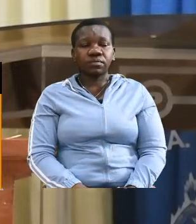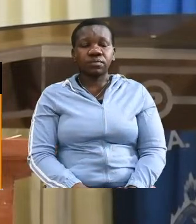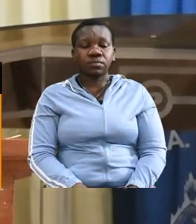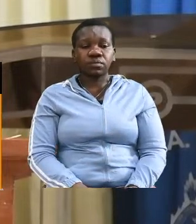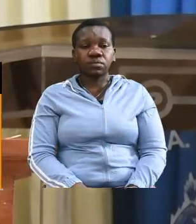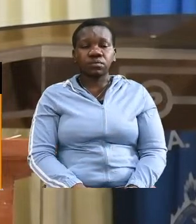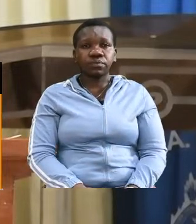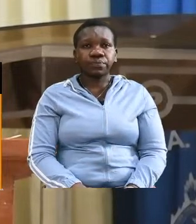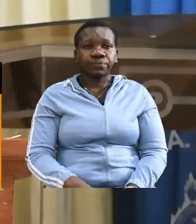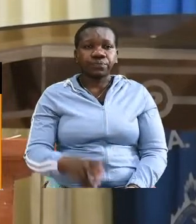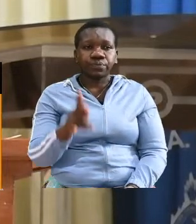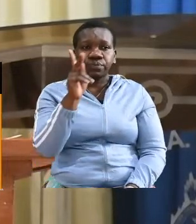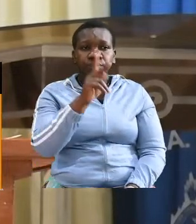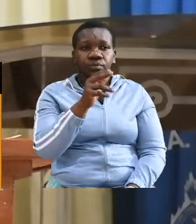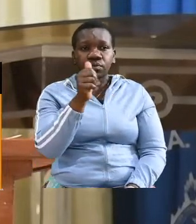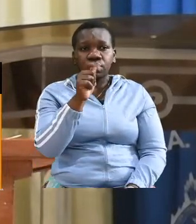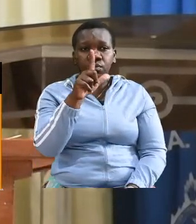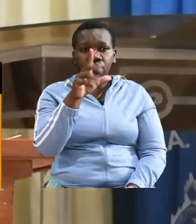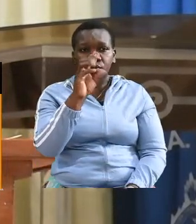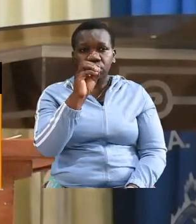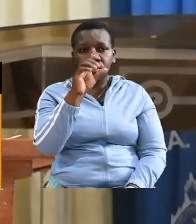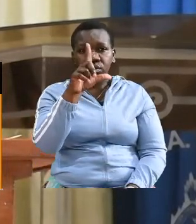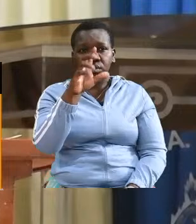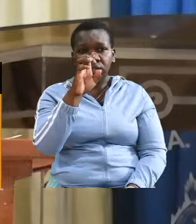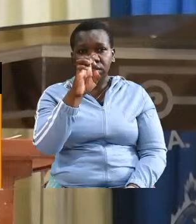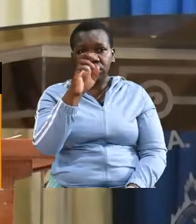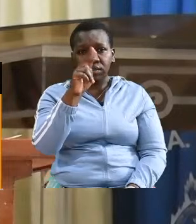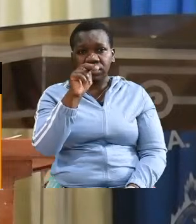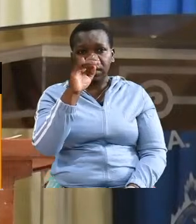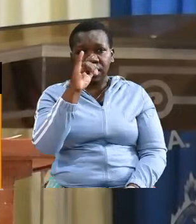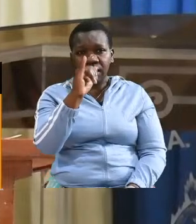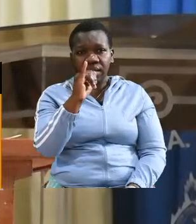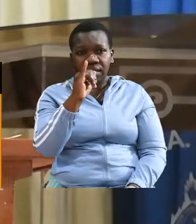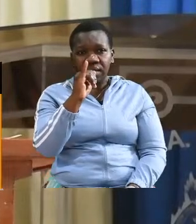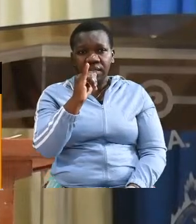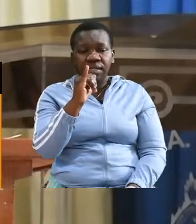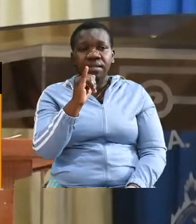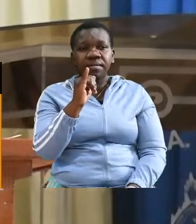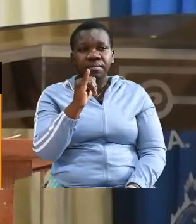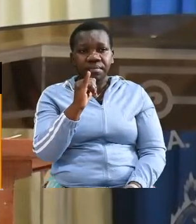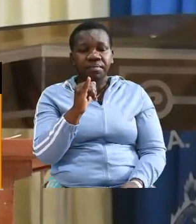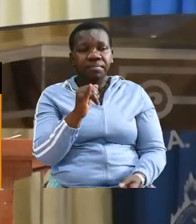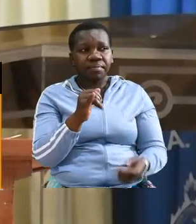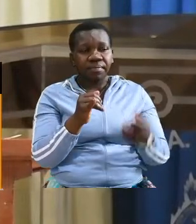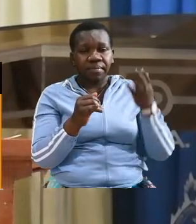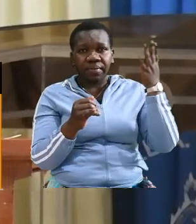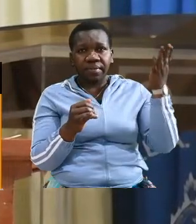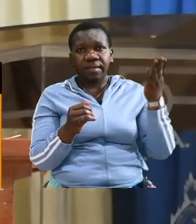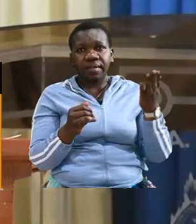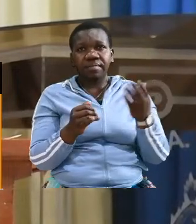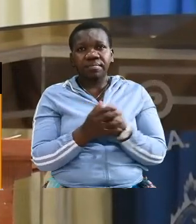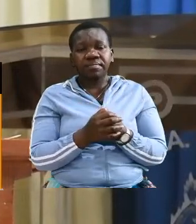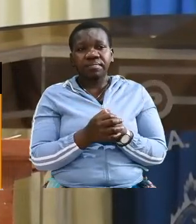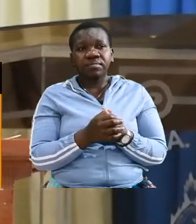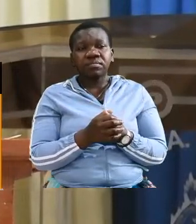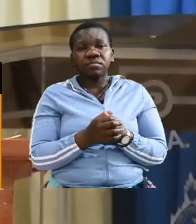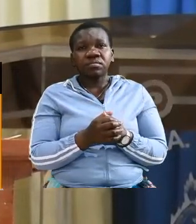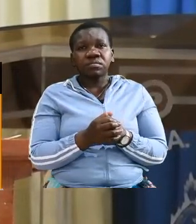Karoleni Makogeni District, mkutano wao wa maombi wa kila mwezi utafanyika Sunday inayokuja baada ya ibada